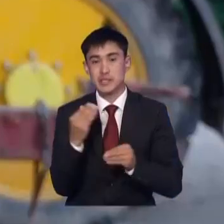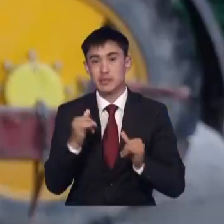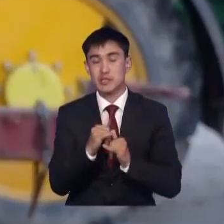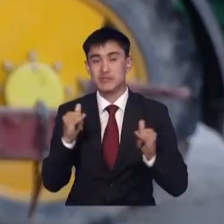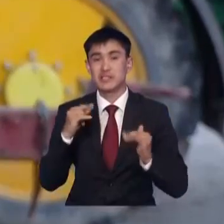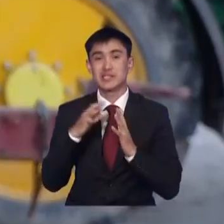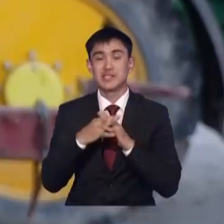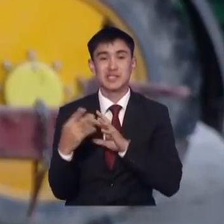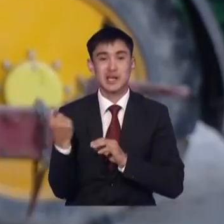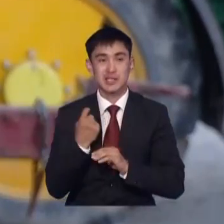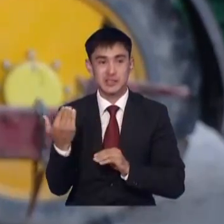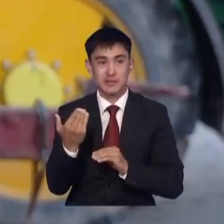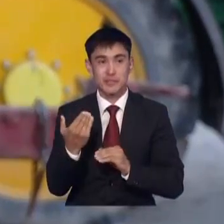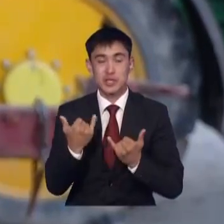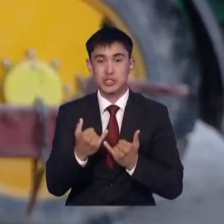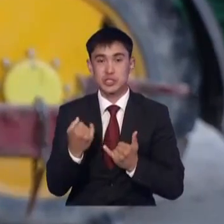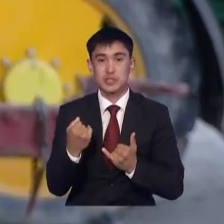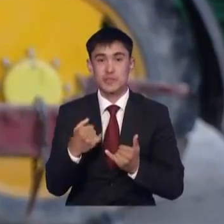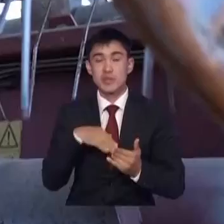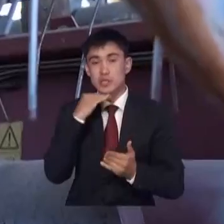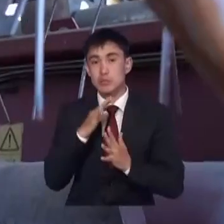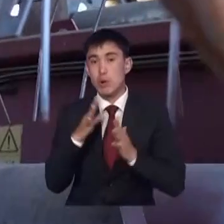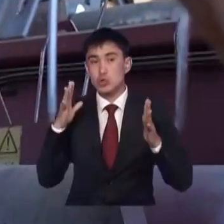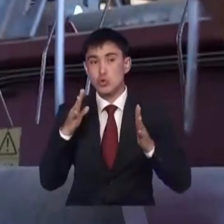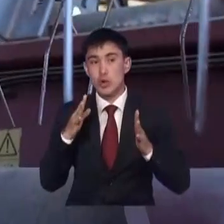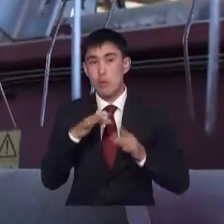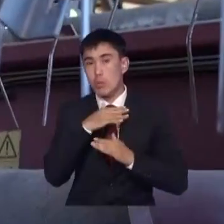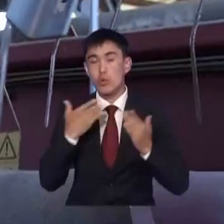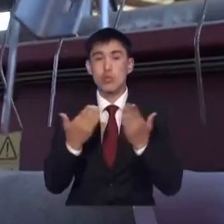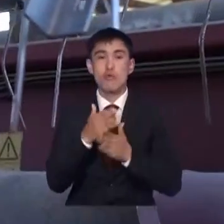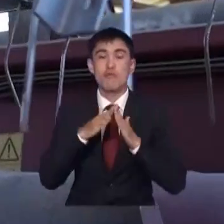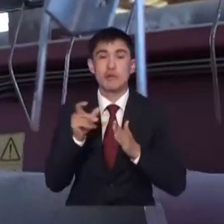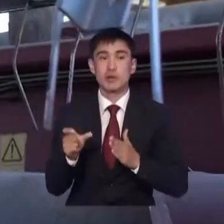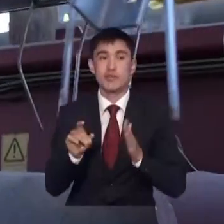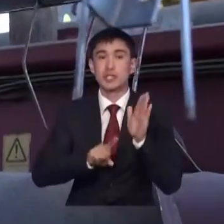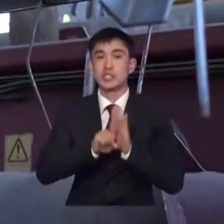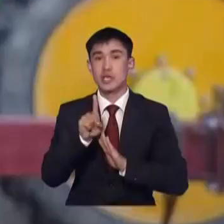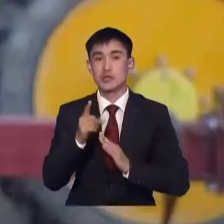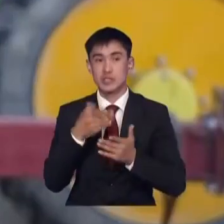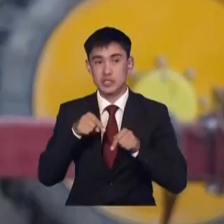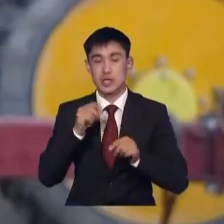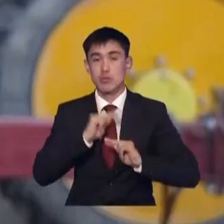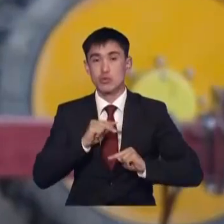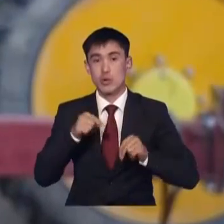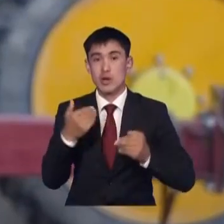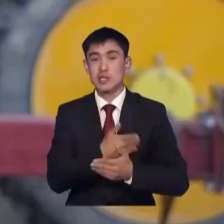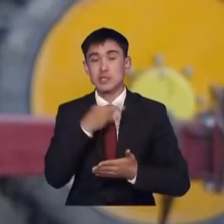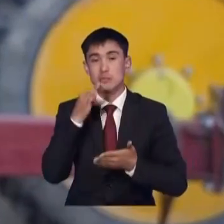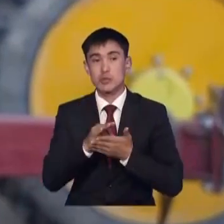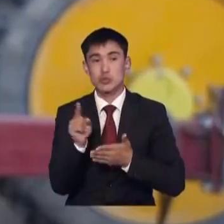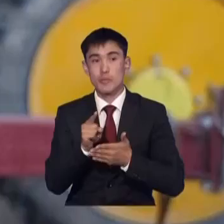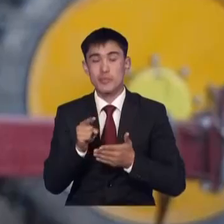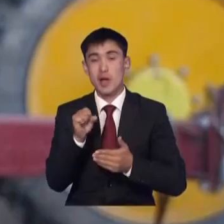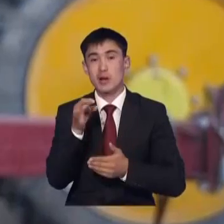развивалось и крестьянское хозяйство сейчас одно достаточно большое много новых фермеров только начинают здесь свою работу хотелось бы отметить